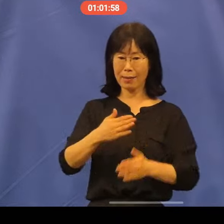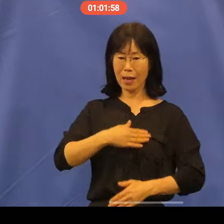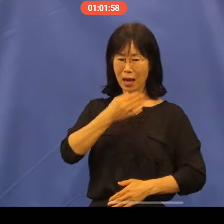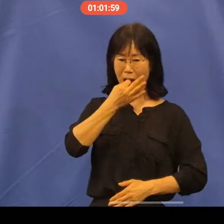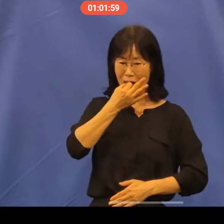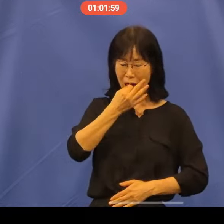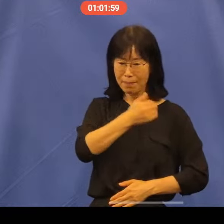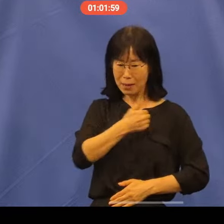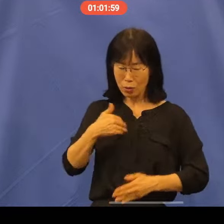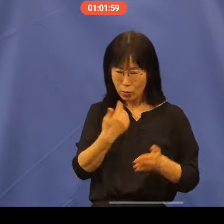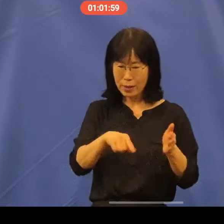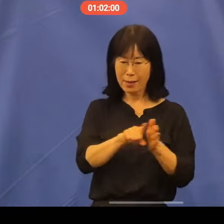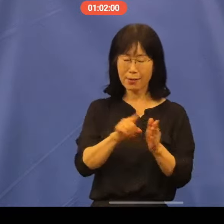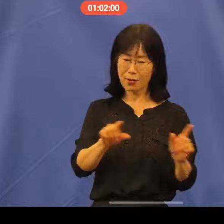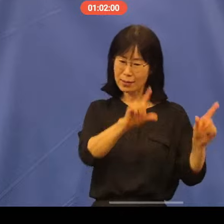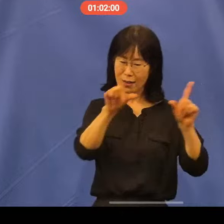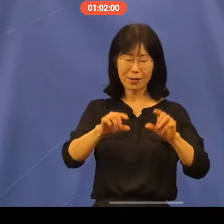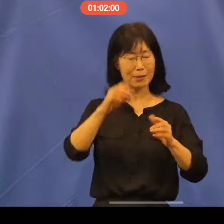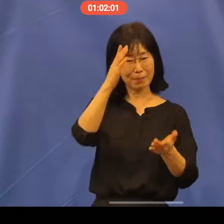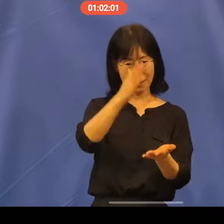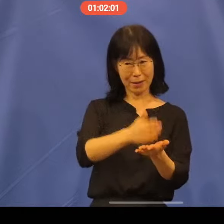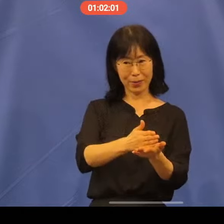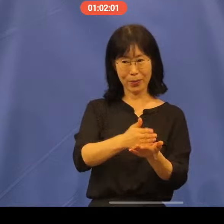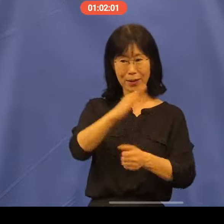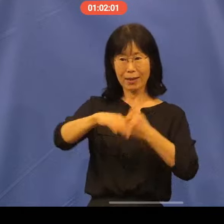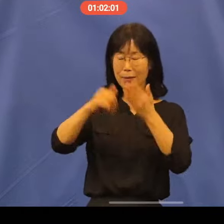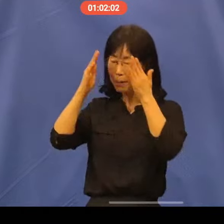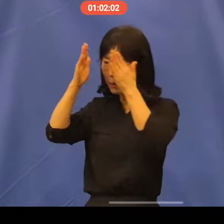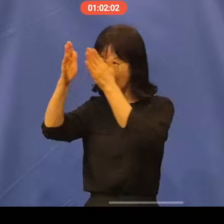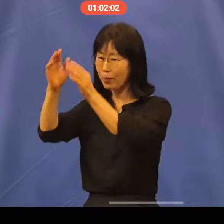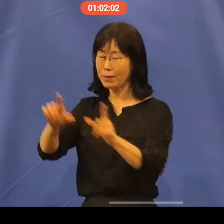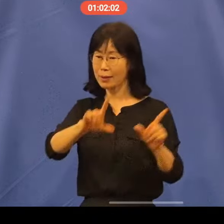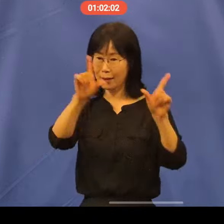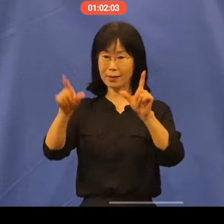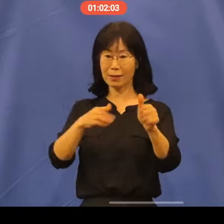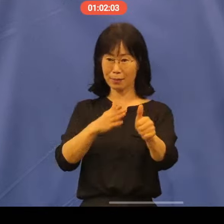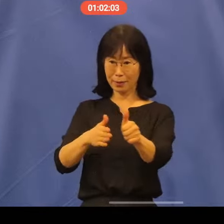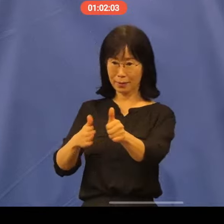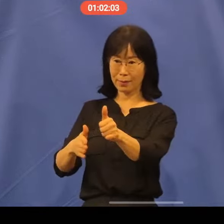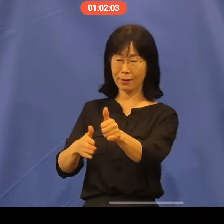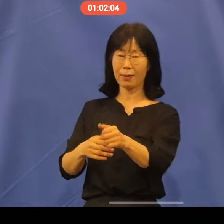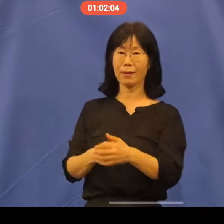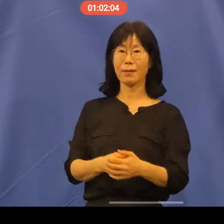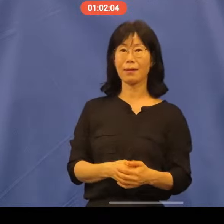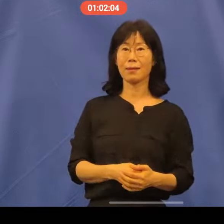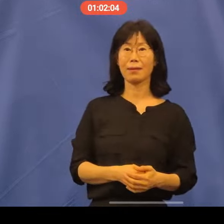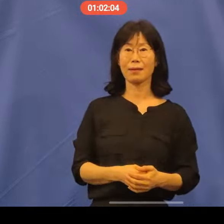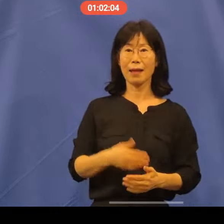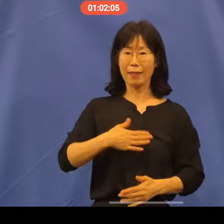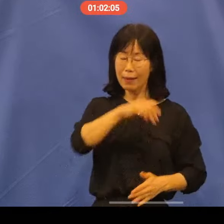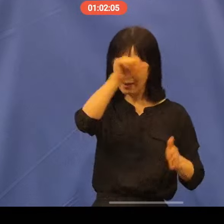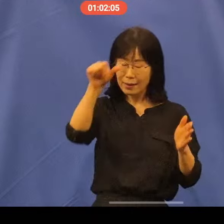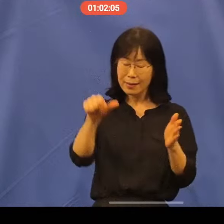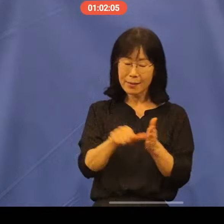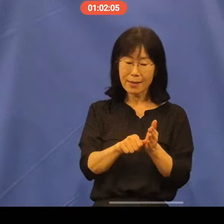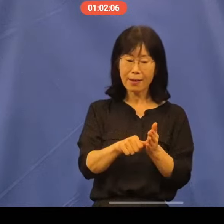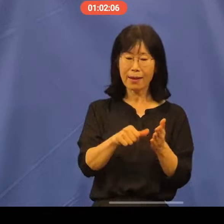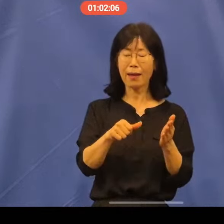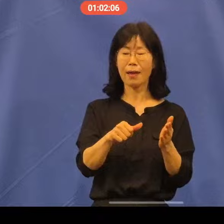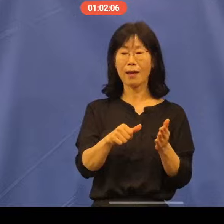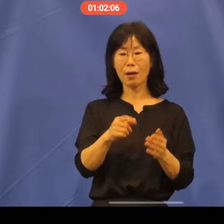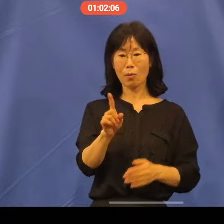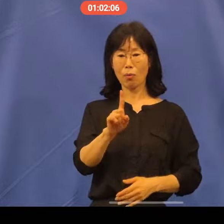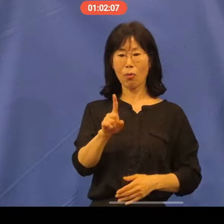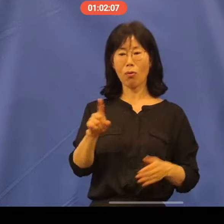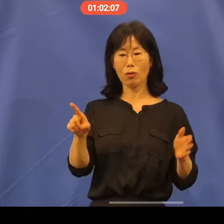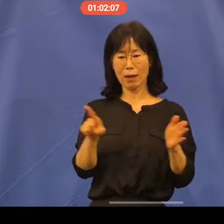것과 날 싸워야 되는 유혹에 의해서 나에 대한 집착에 벗어나서 하나님에게로 시선을 돌려야 되는, 우리의 삶의 방식은 믿음이고